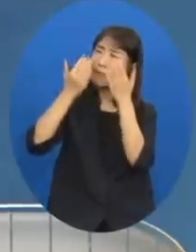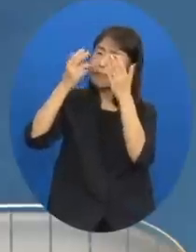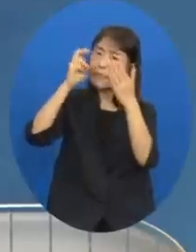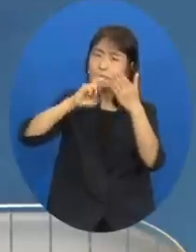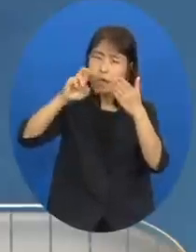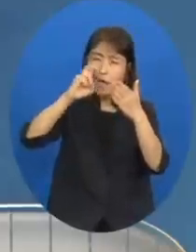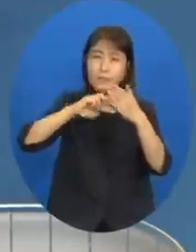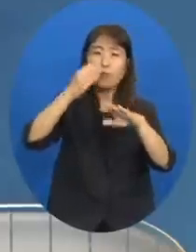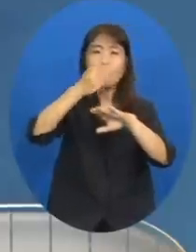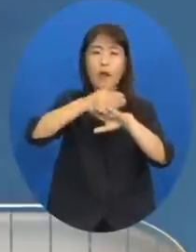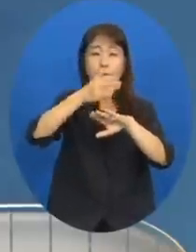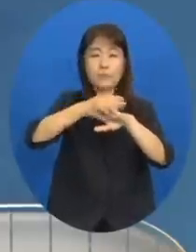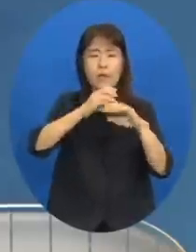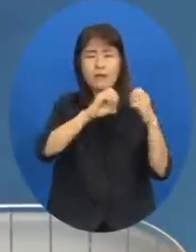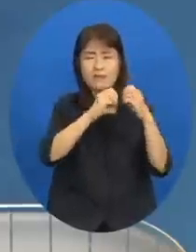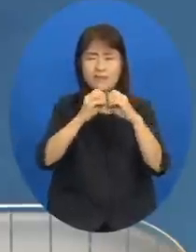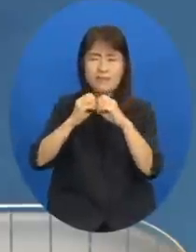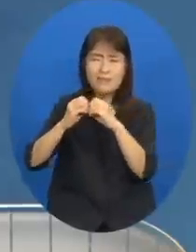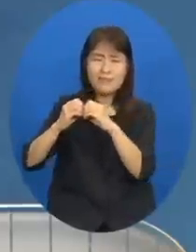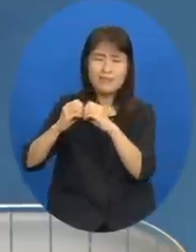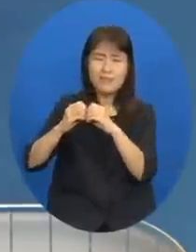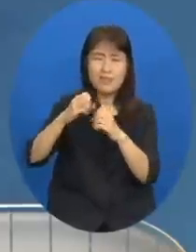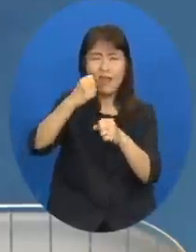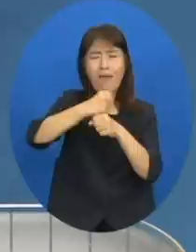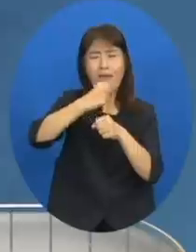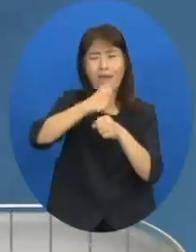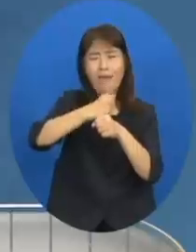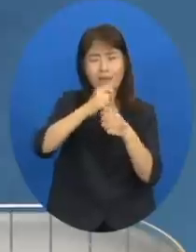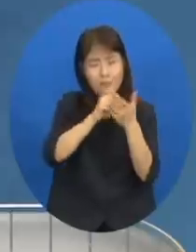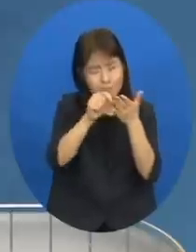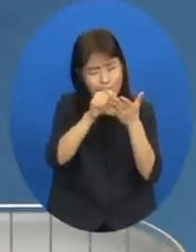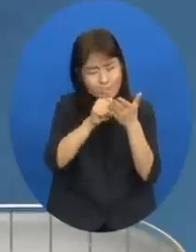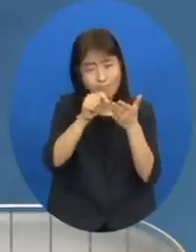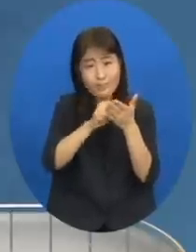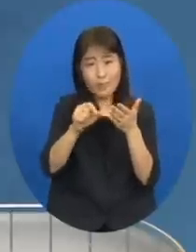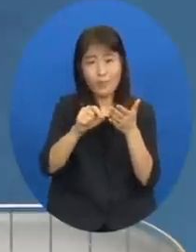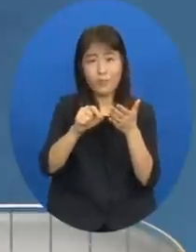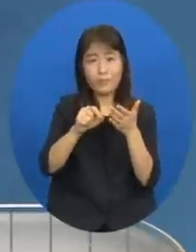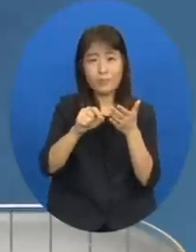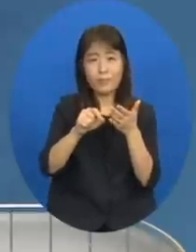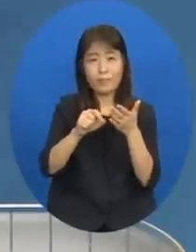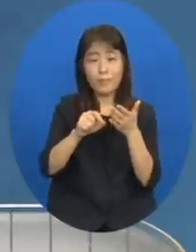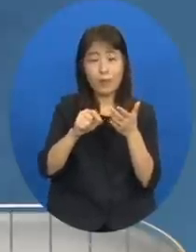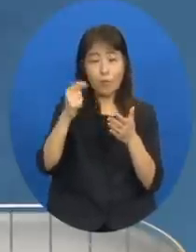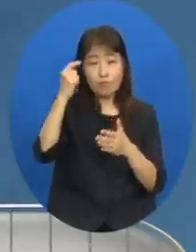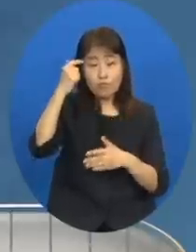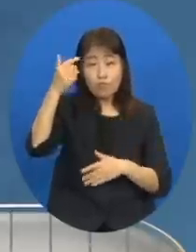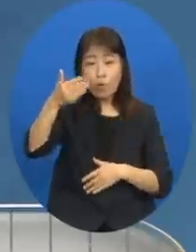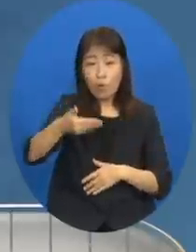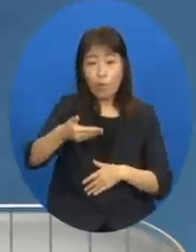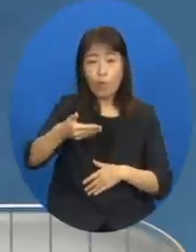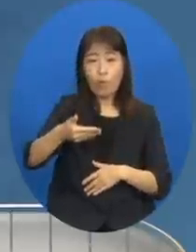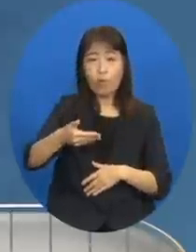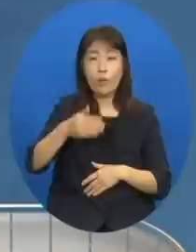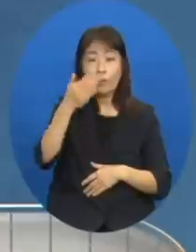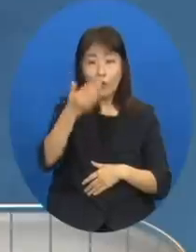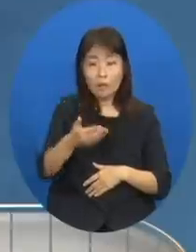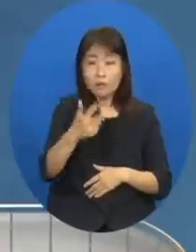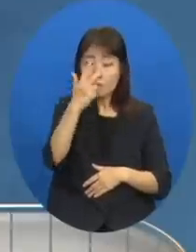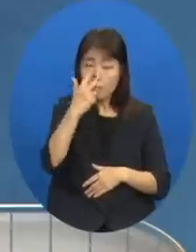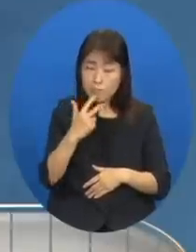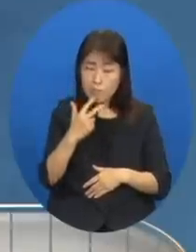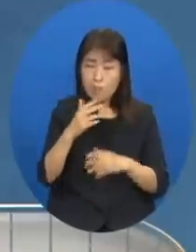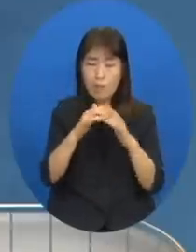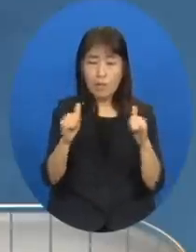감사의 찬송가 쏟아져 나온 거예요 사람들이 묻습니다 당신은 평생 맹인으로